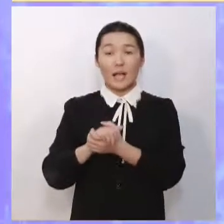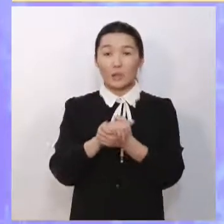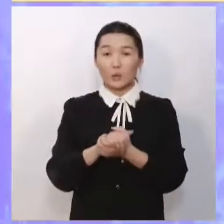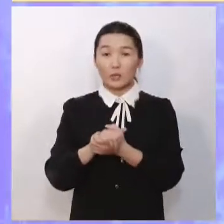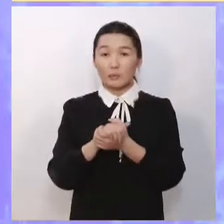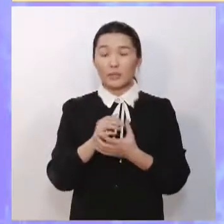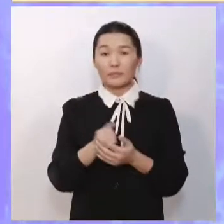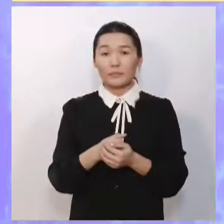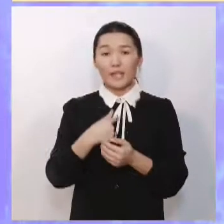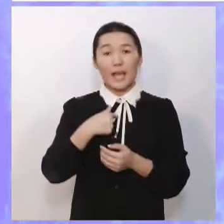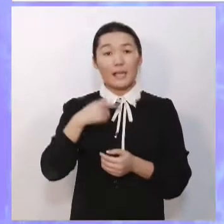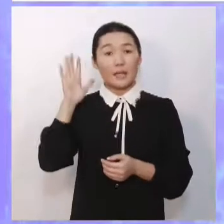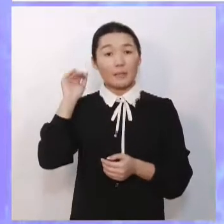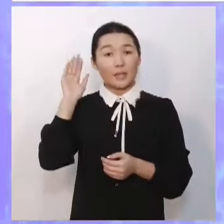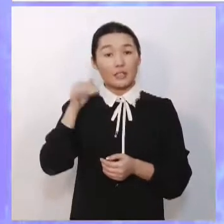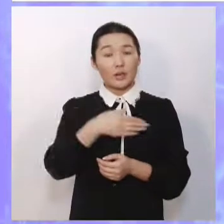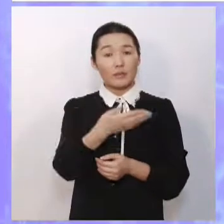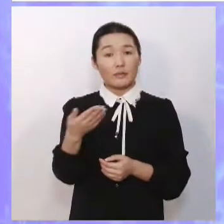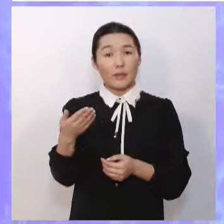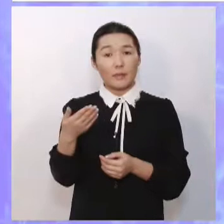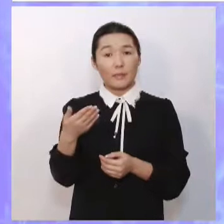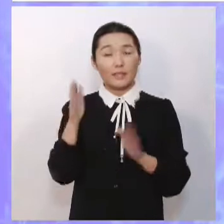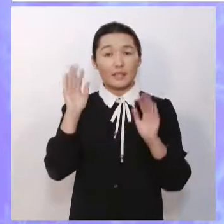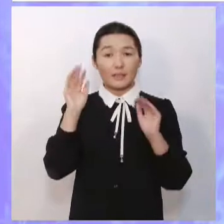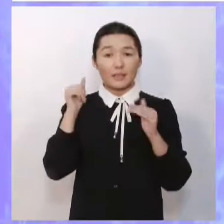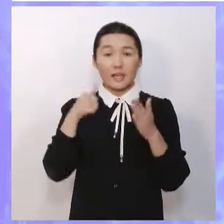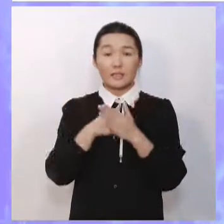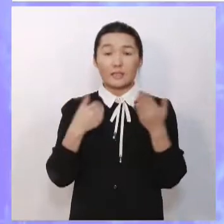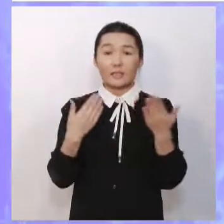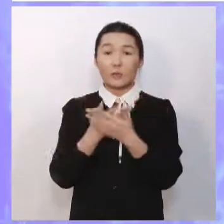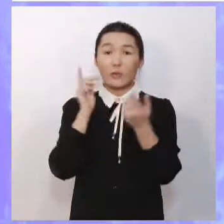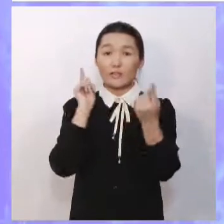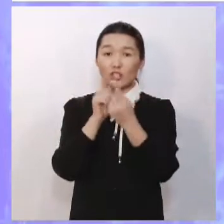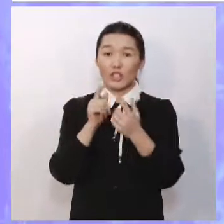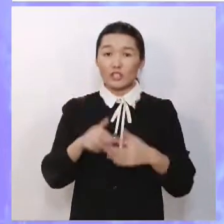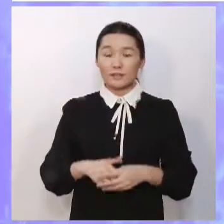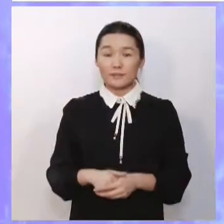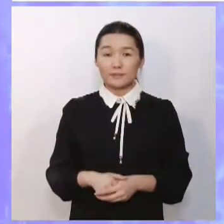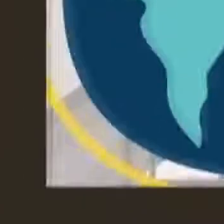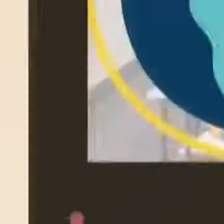А я прощаюсь с вами. До свидания, до новых встреч!